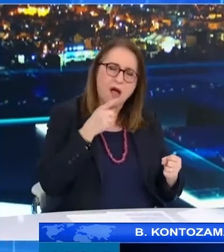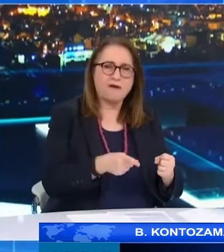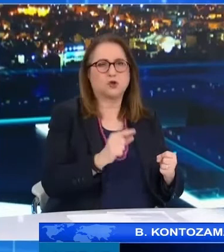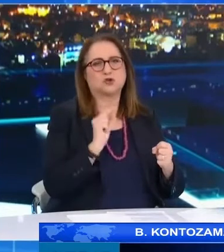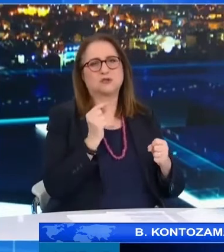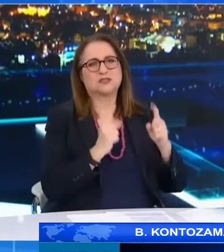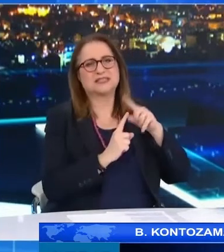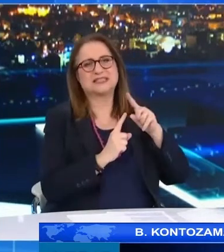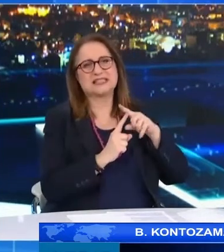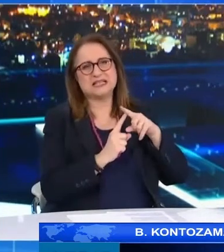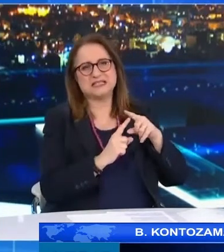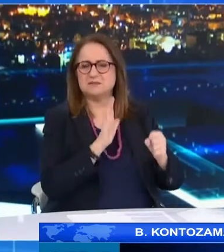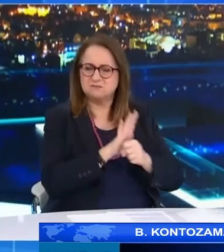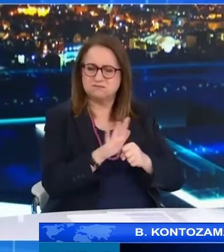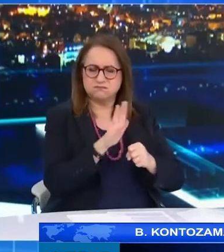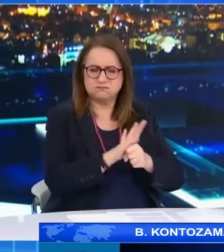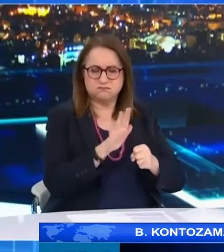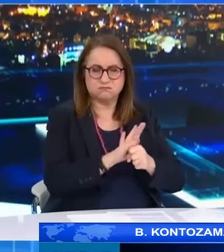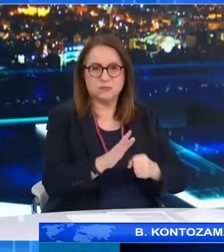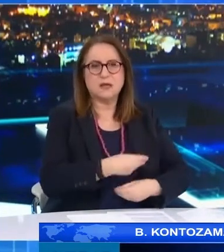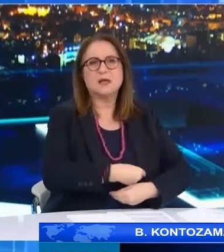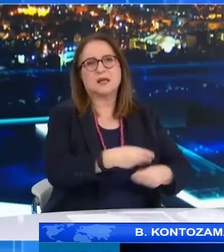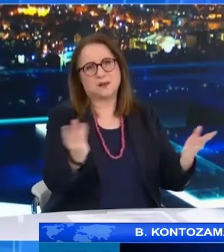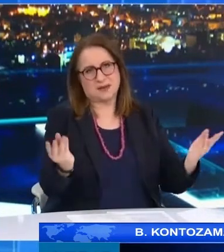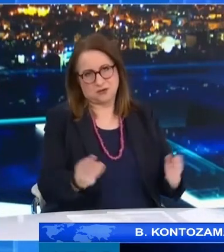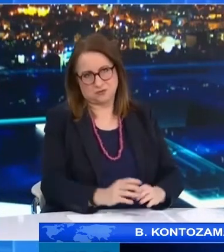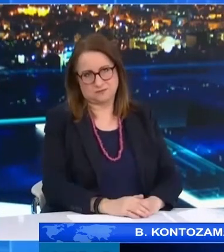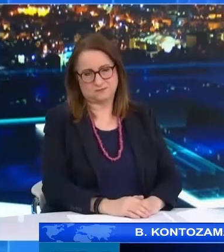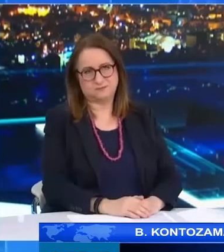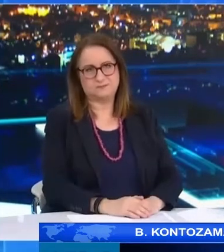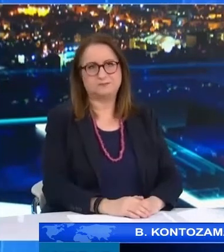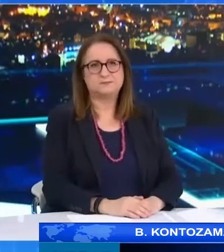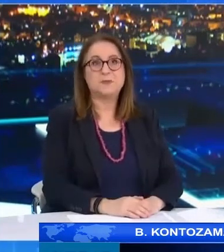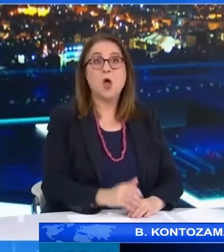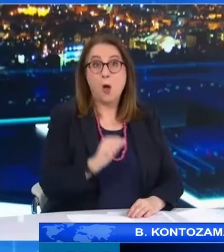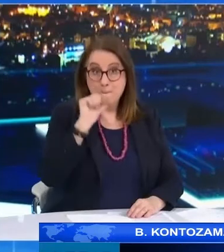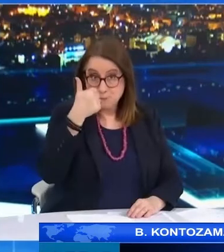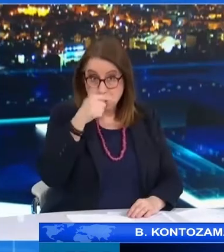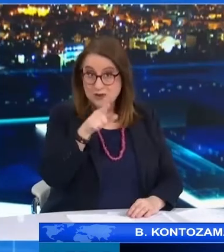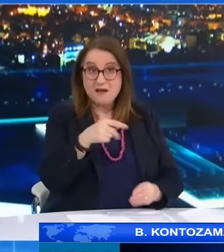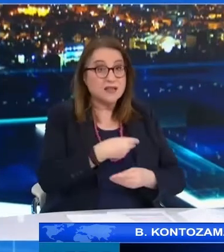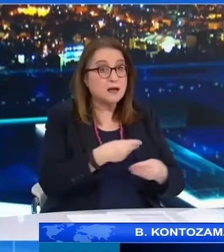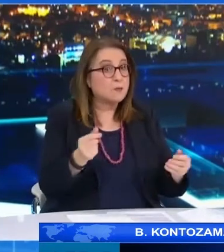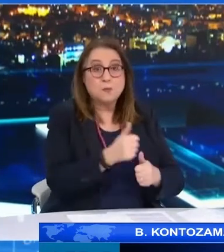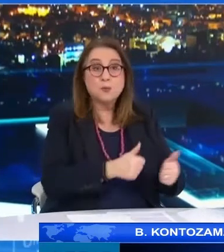επαρκείς ποσότητες για να τις διαθέσουν σε πρώτη φάση στους μαθητές